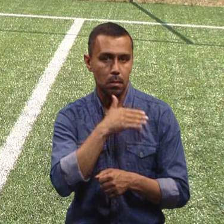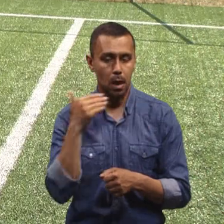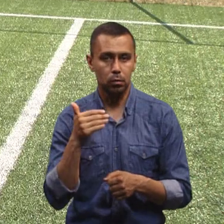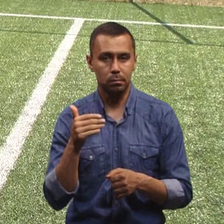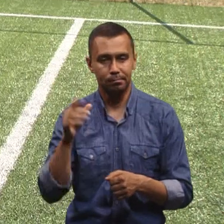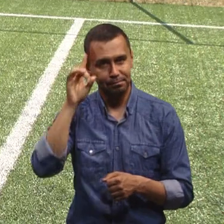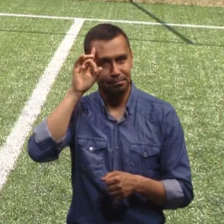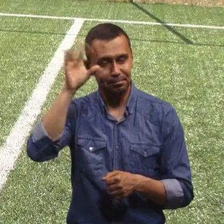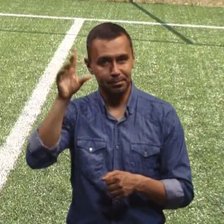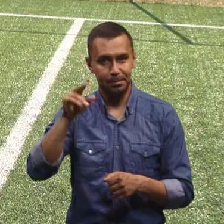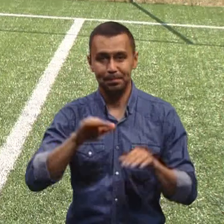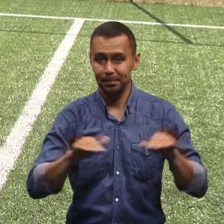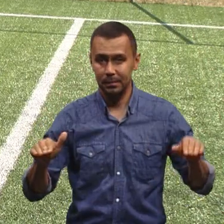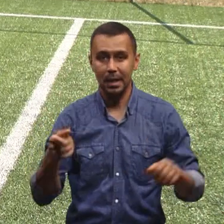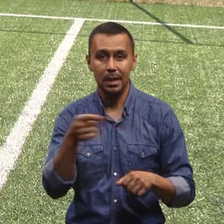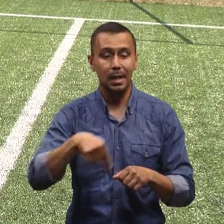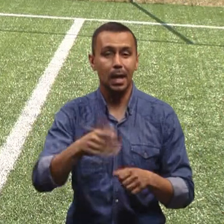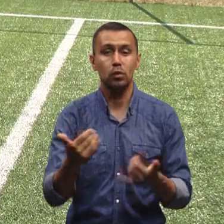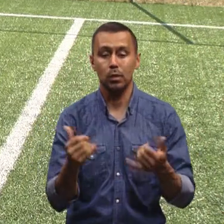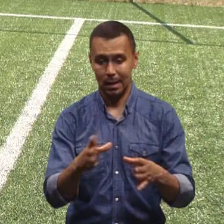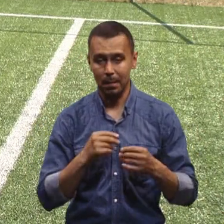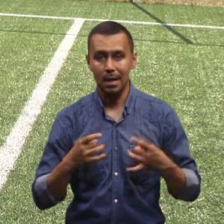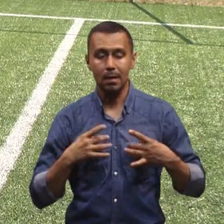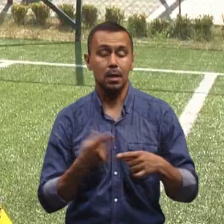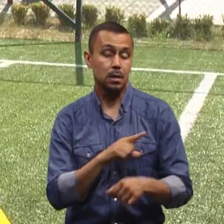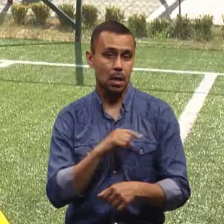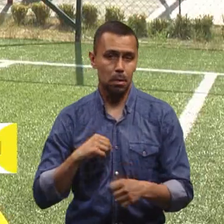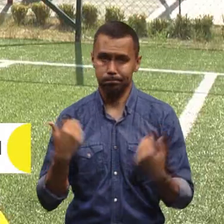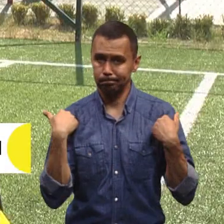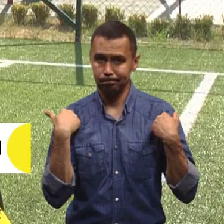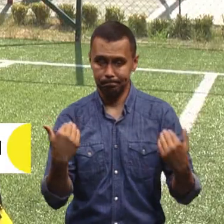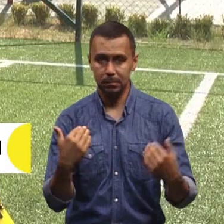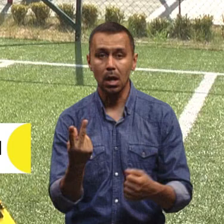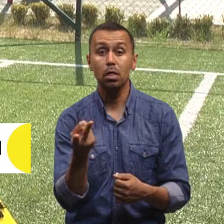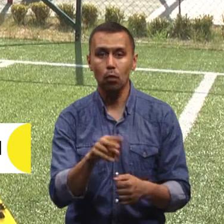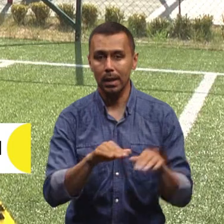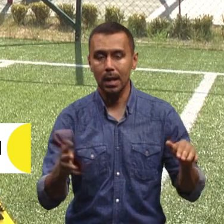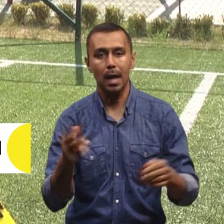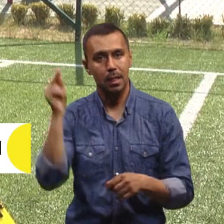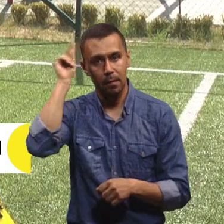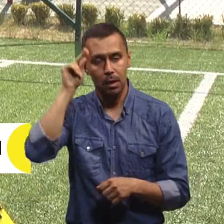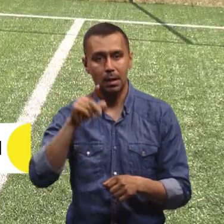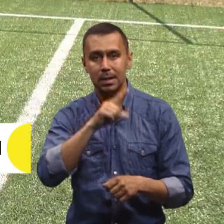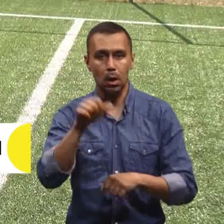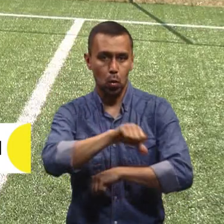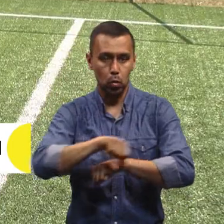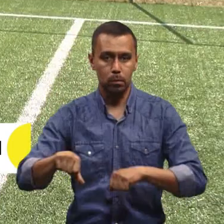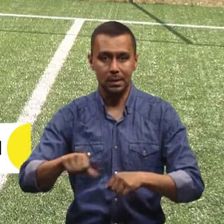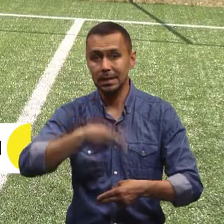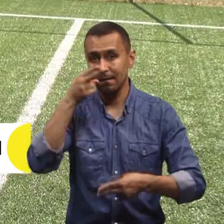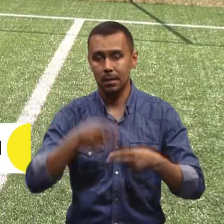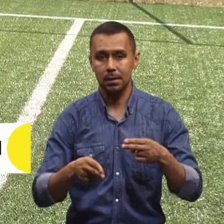зірок. Ті, які сьогодні з нами на святі, це найпотужніші. Двоє дітей, які навчаються за кордоном,